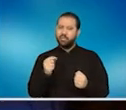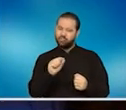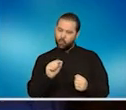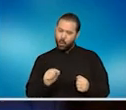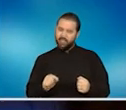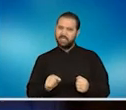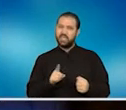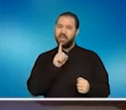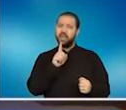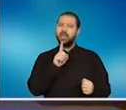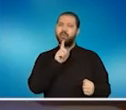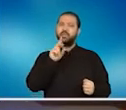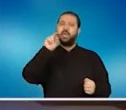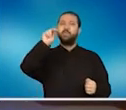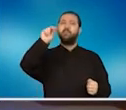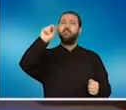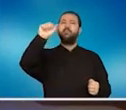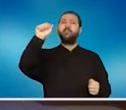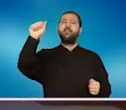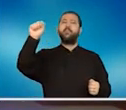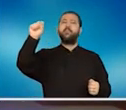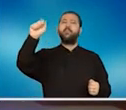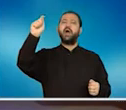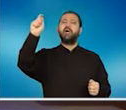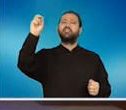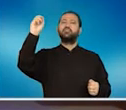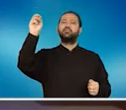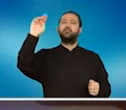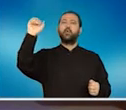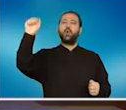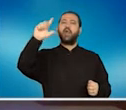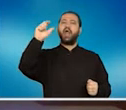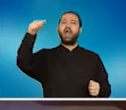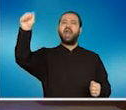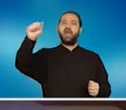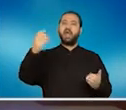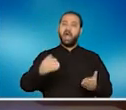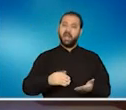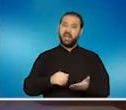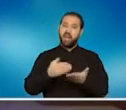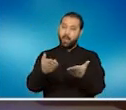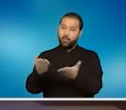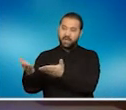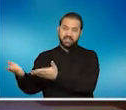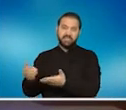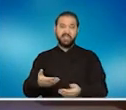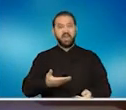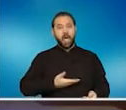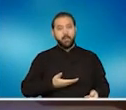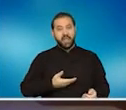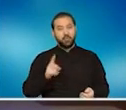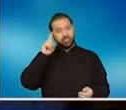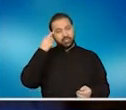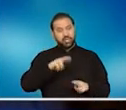curs de pastorală pe care l-a împărțit slujitorilor